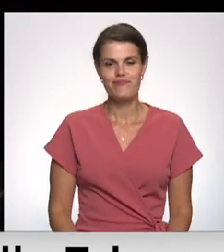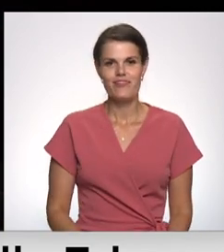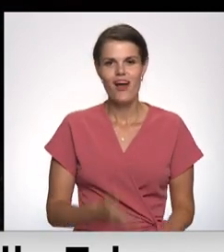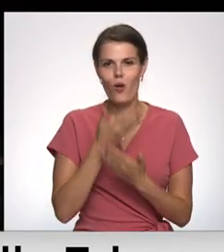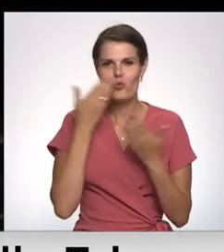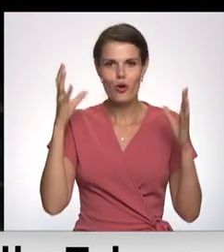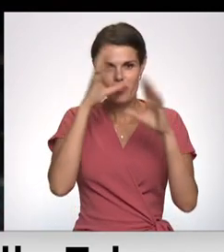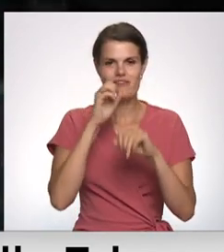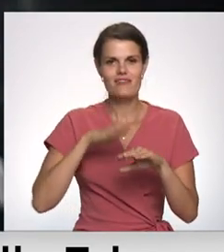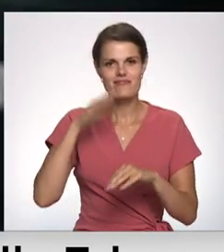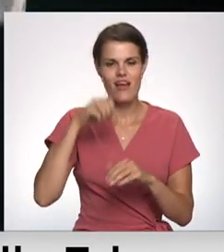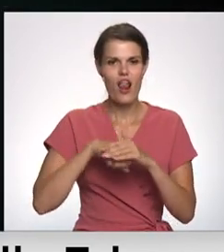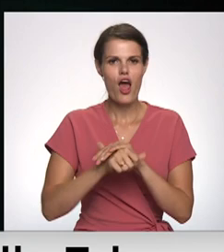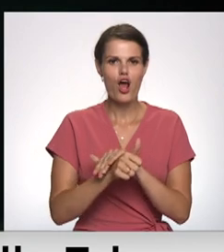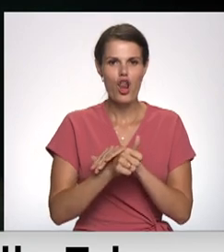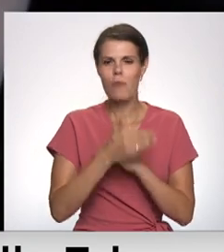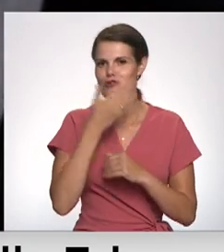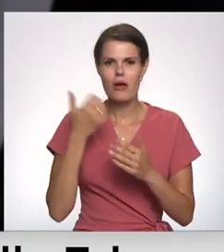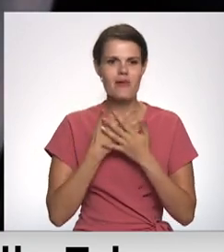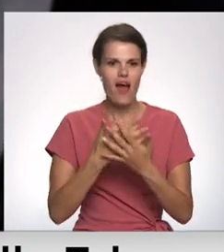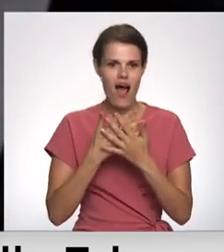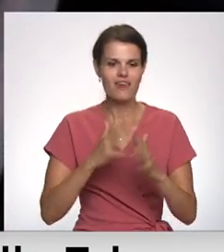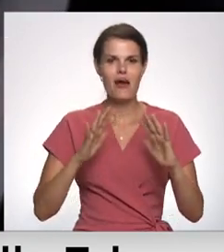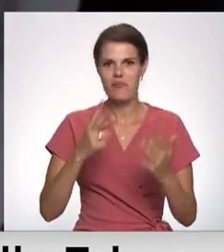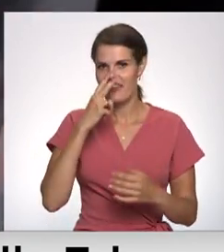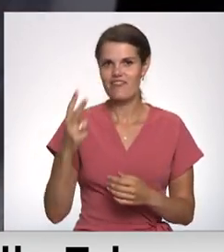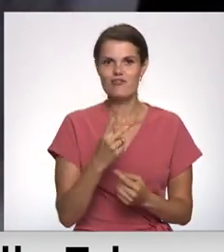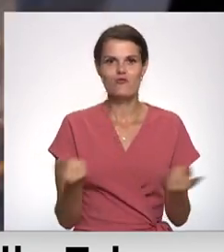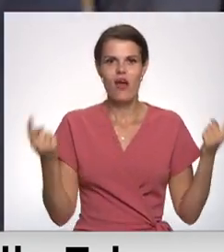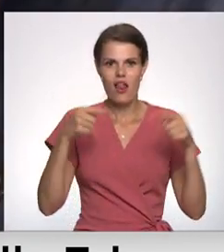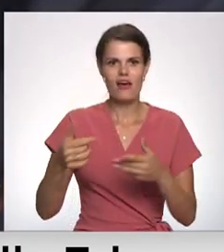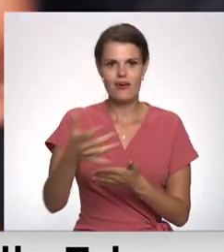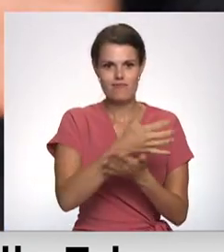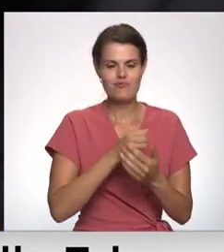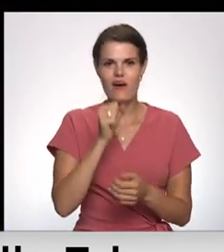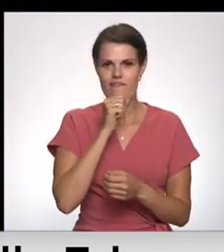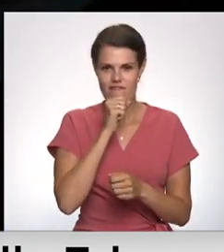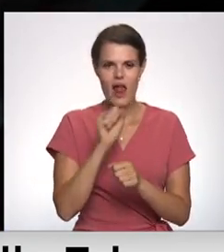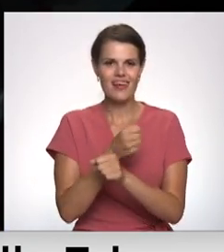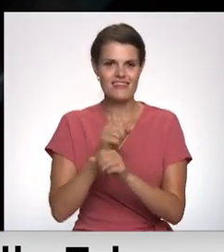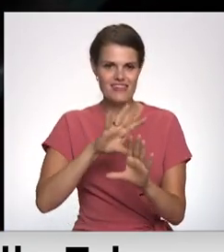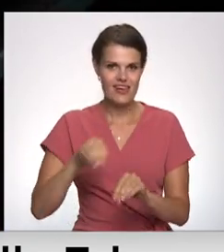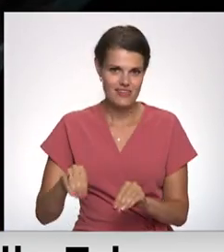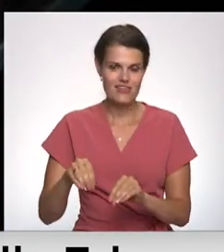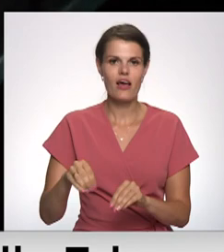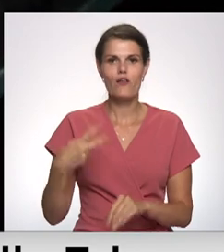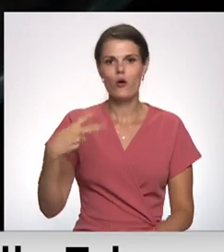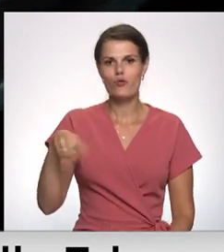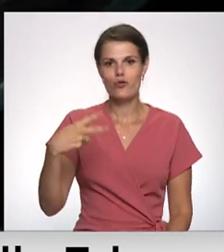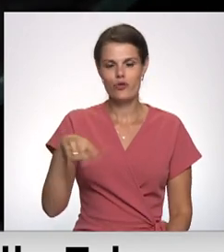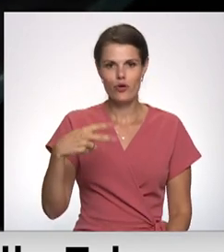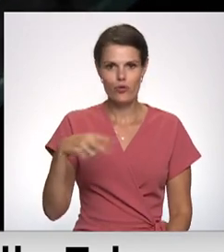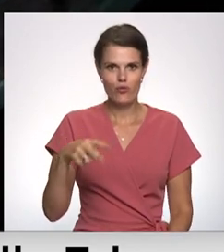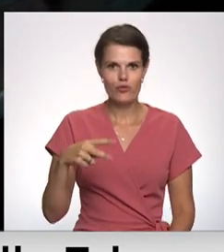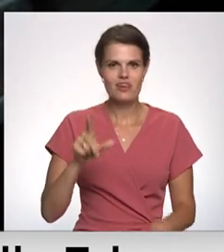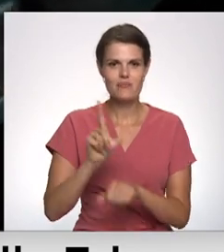Tropiskās nakts dēļ gliemeži nebija ļoti aktīvi, bet 2 stundu laikā salasīti un vēlāk utilizēti vairāk nekā 20 litri. Tā,